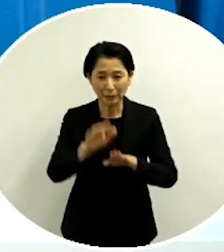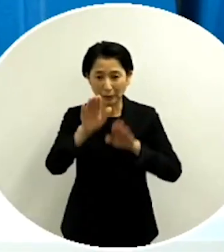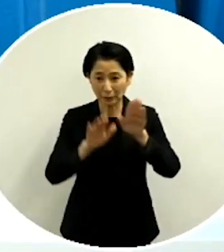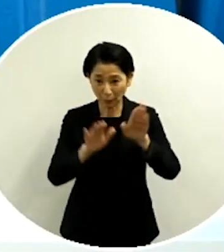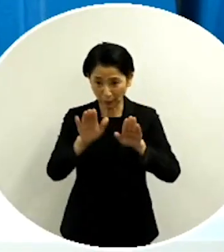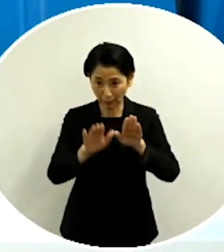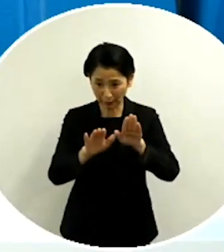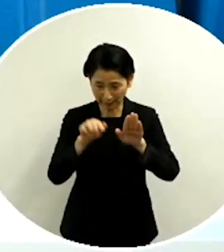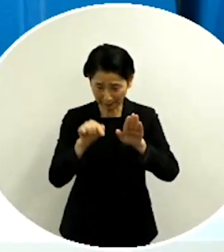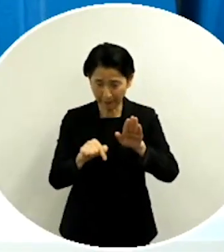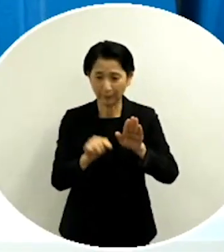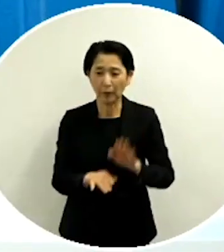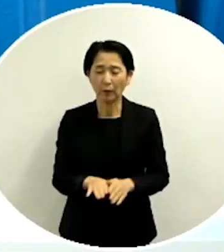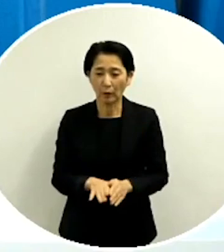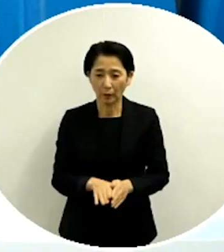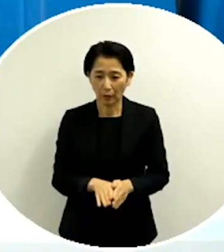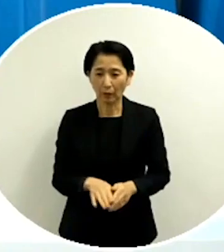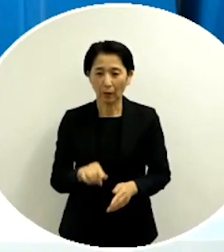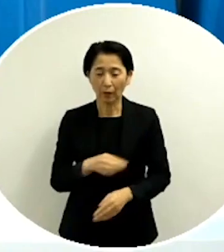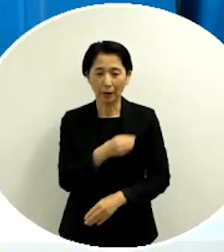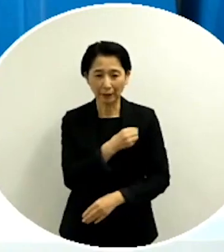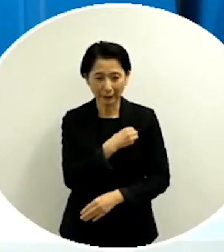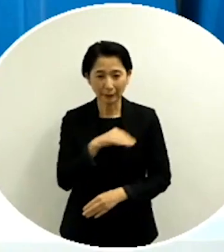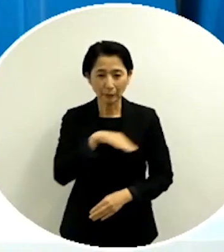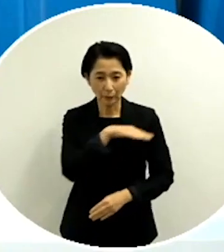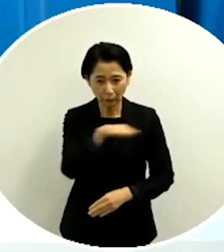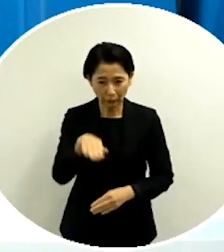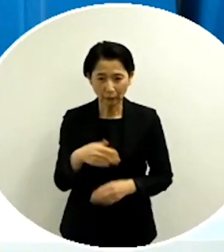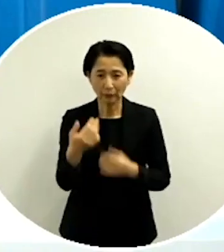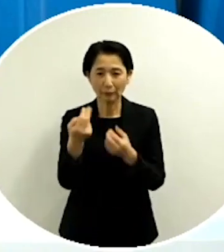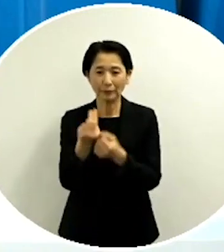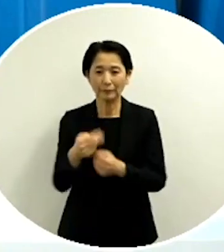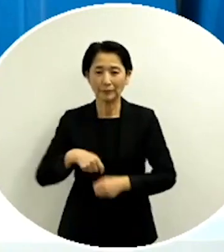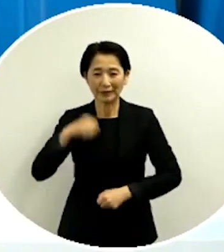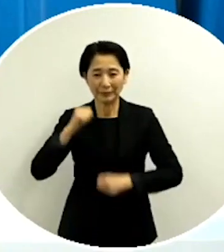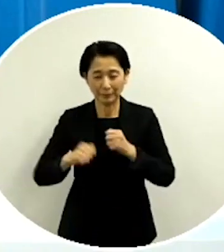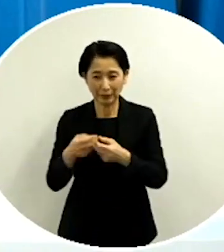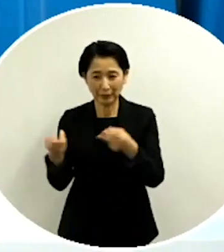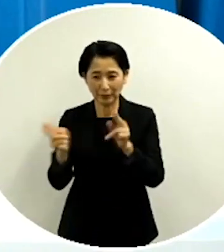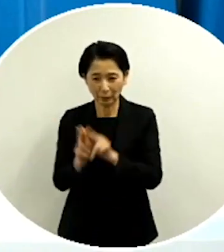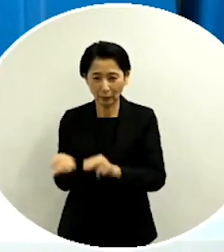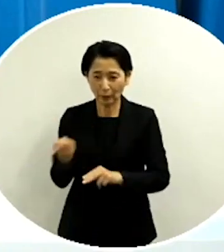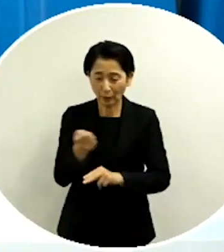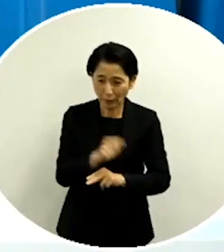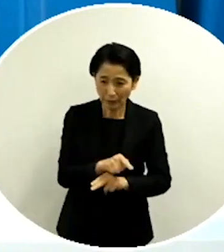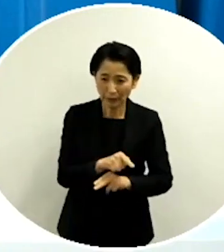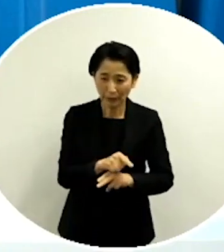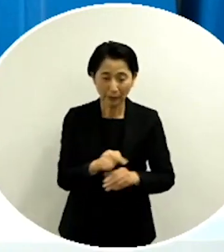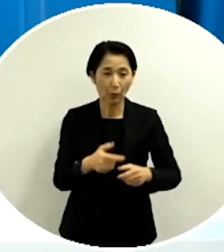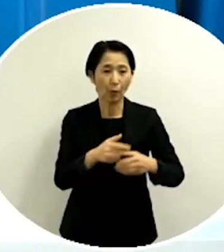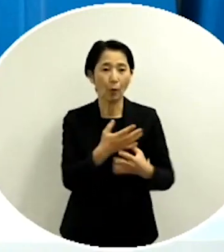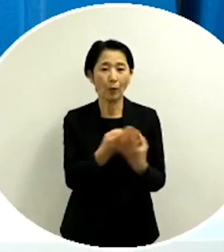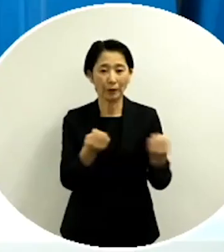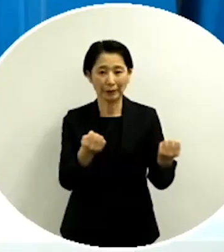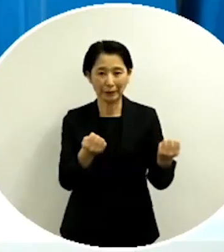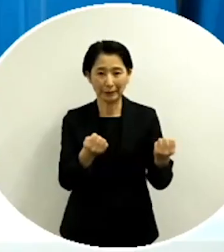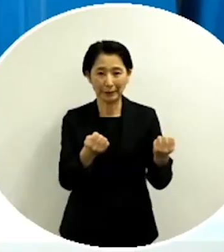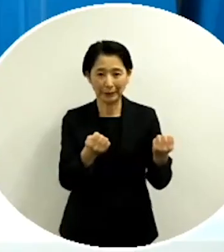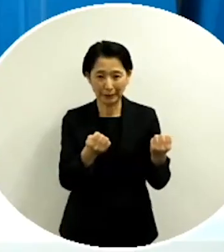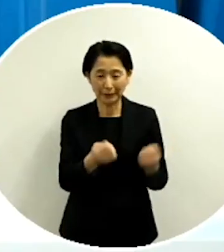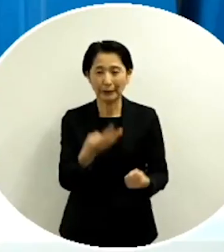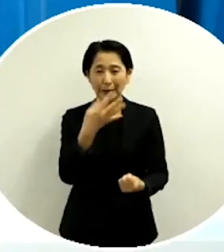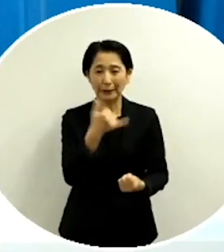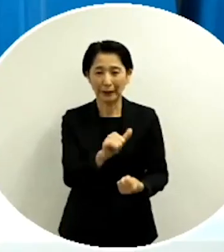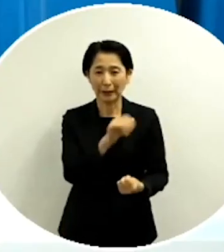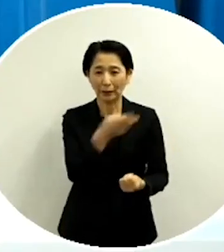やっぱり自治体議員も自民党の次に県議会議員だとかも多いですしそして国会議員だって野党第一党なわけです